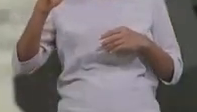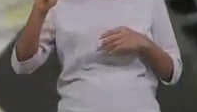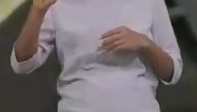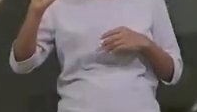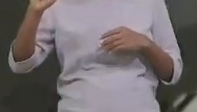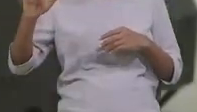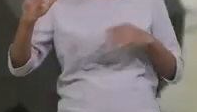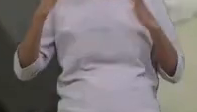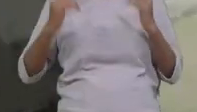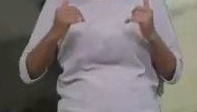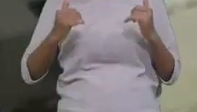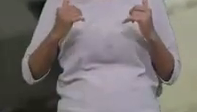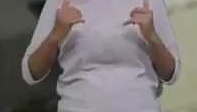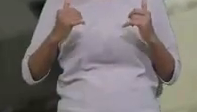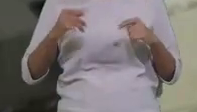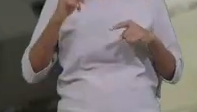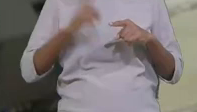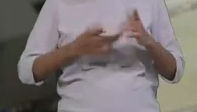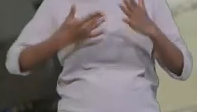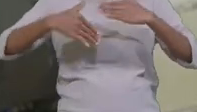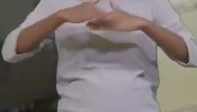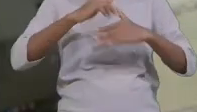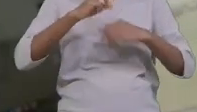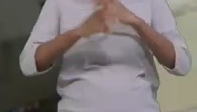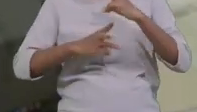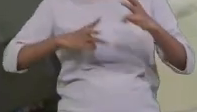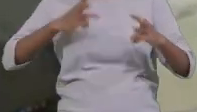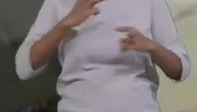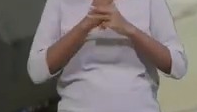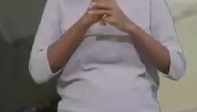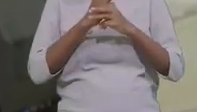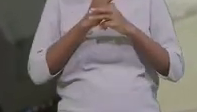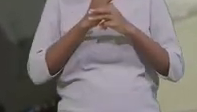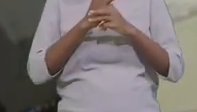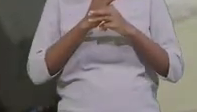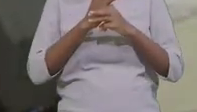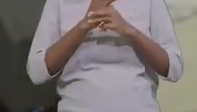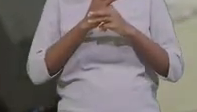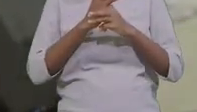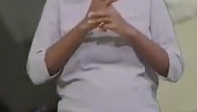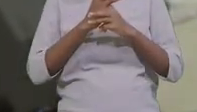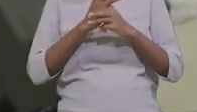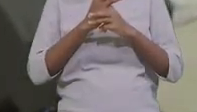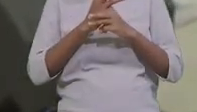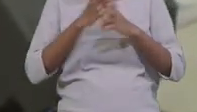Un seul Ézéchiel maintenant ne peut pas couvrir le monde entier.